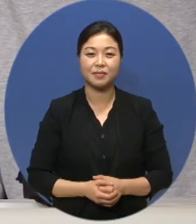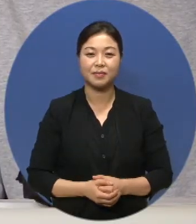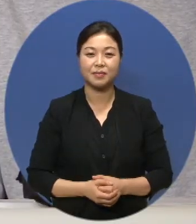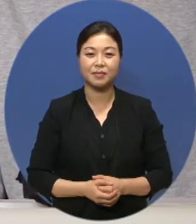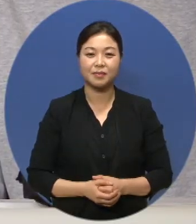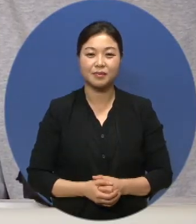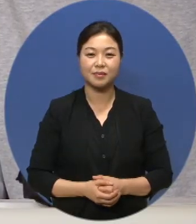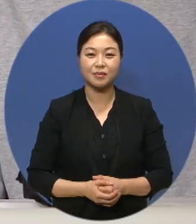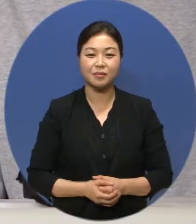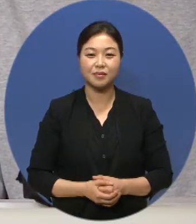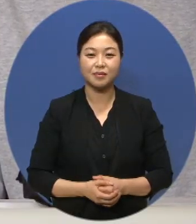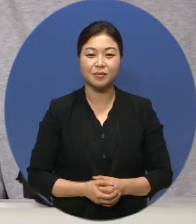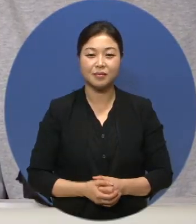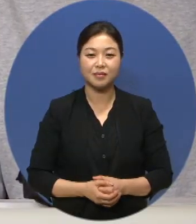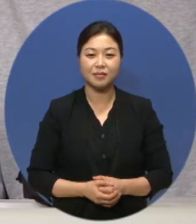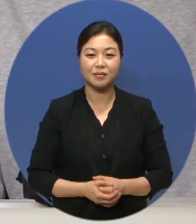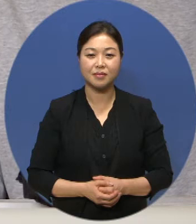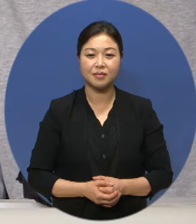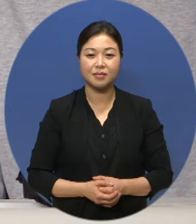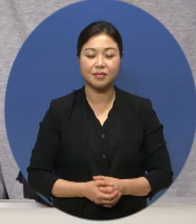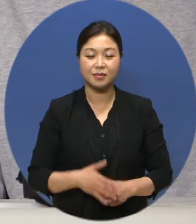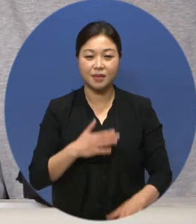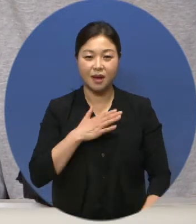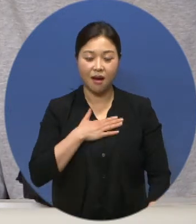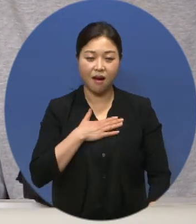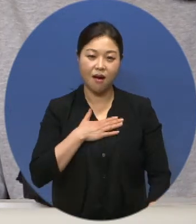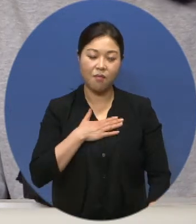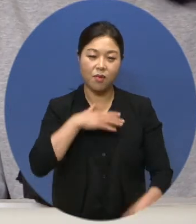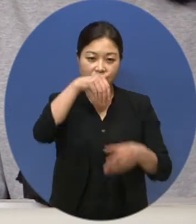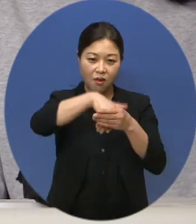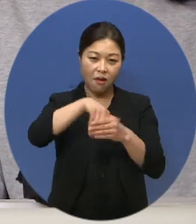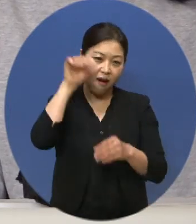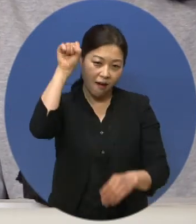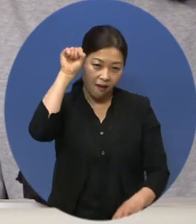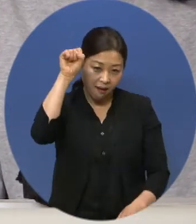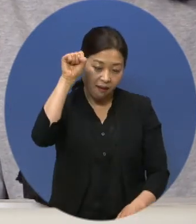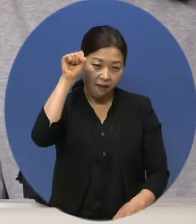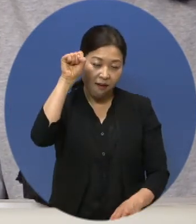이게 제가 이 선거운동원이라는